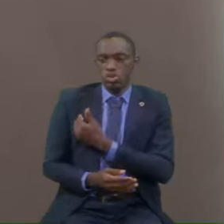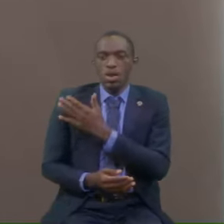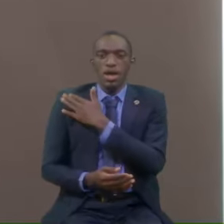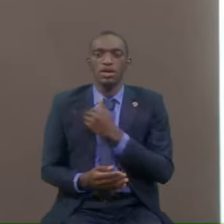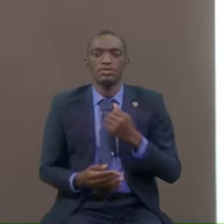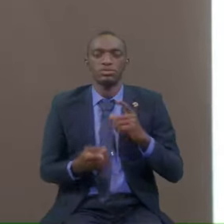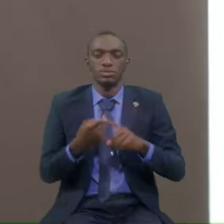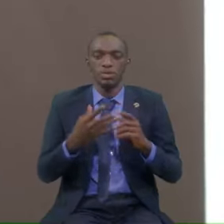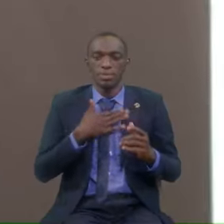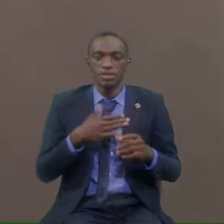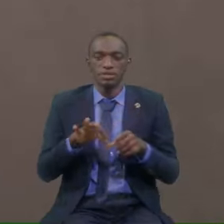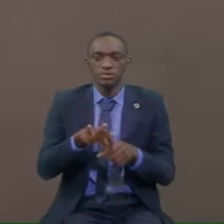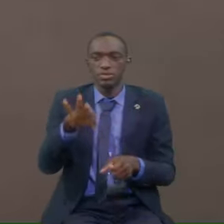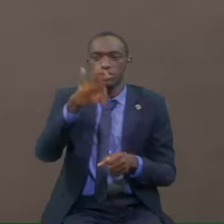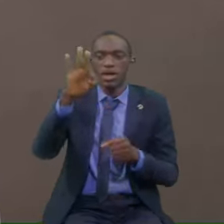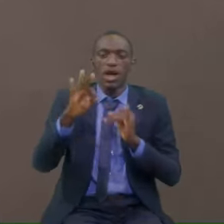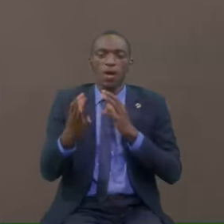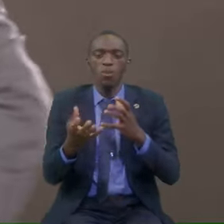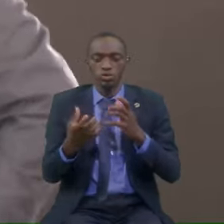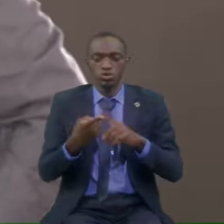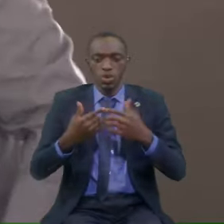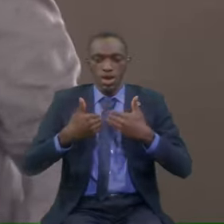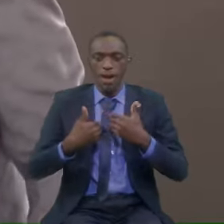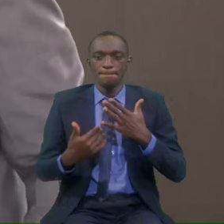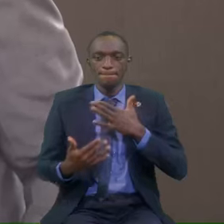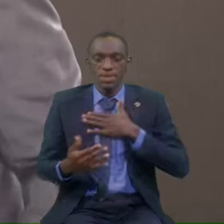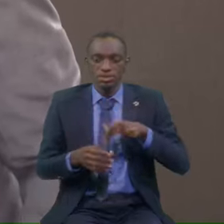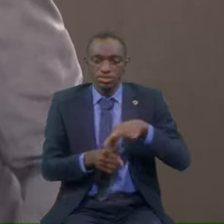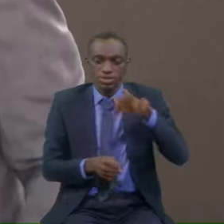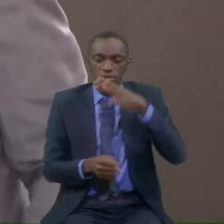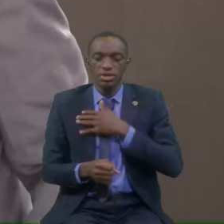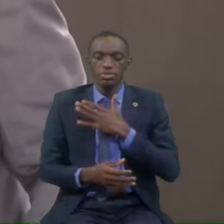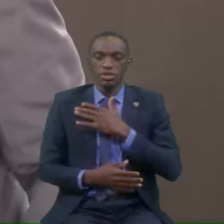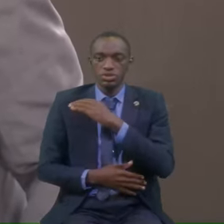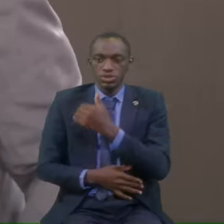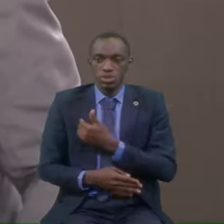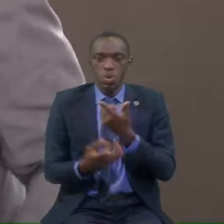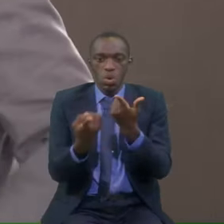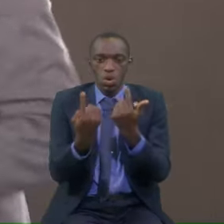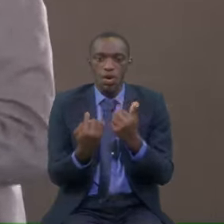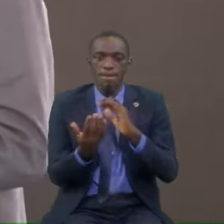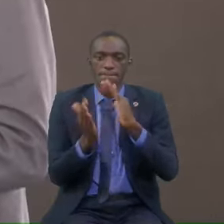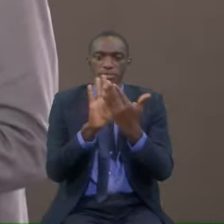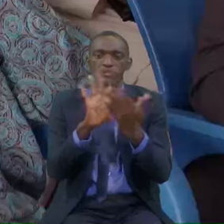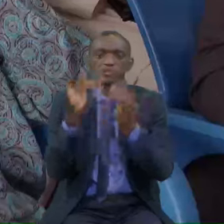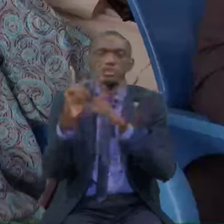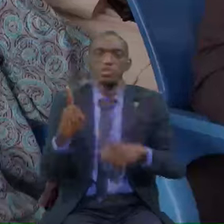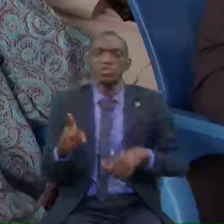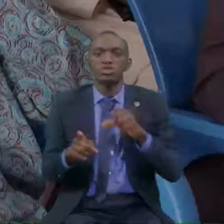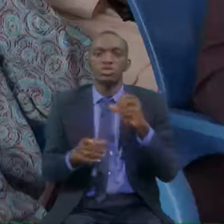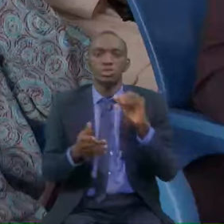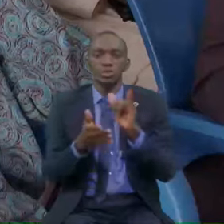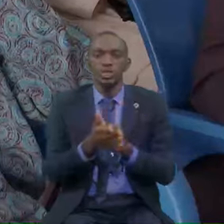maintenant avoir mon esprit et mon âme présentés au Seigneur pour qu'il y ait